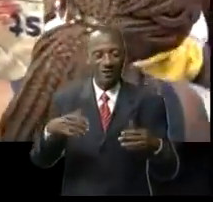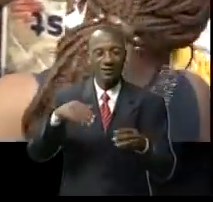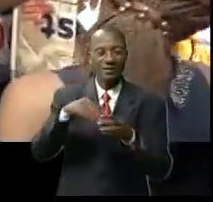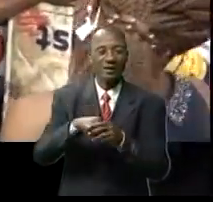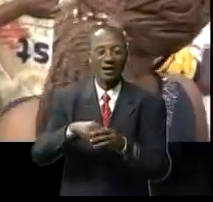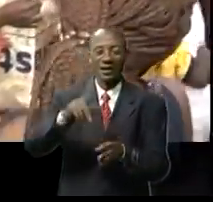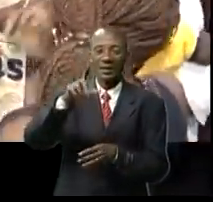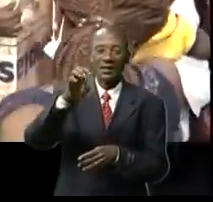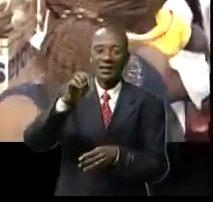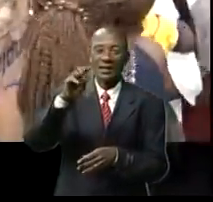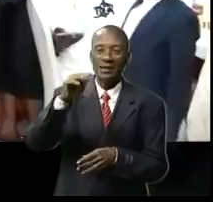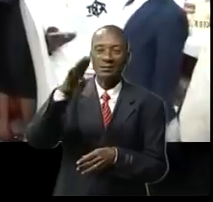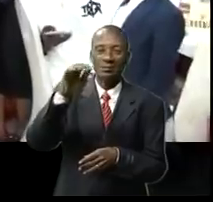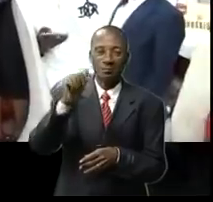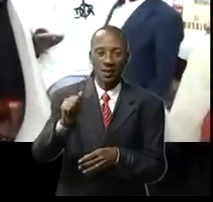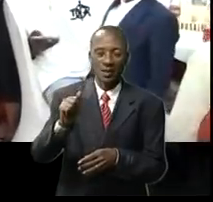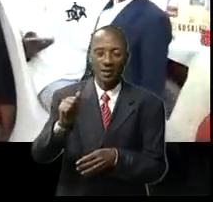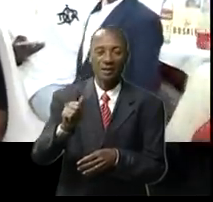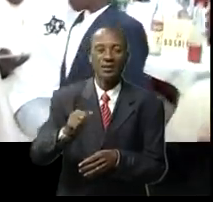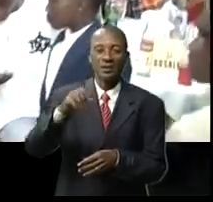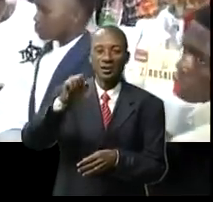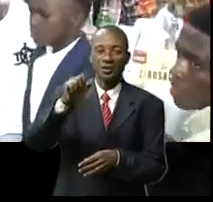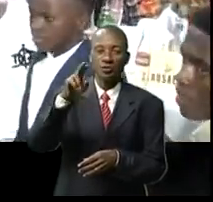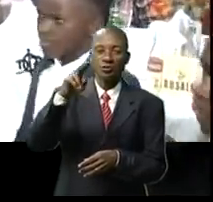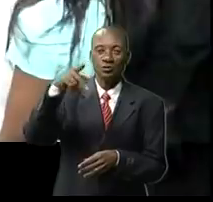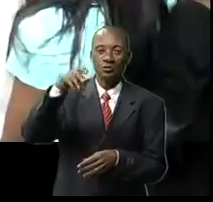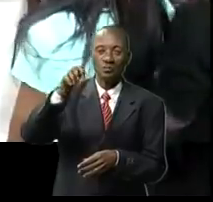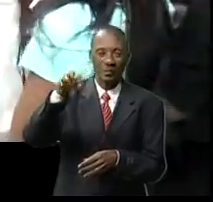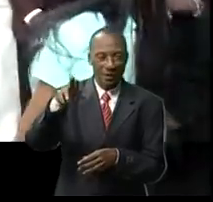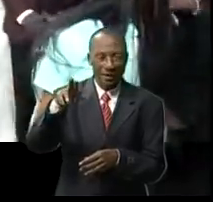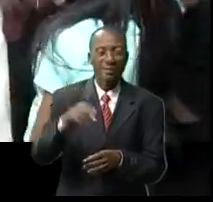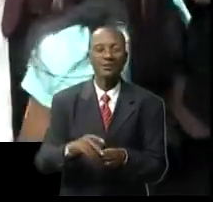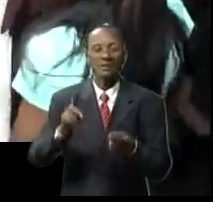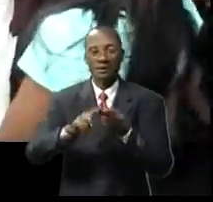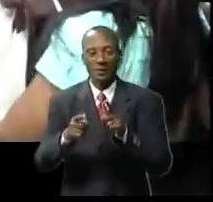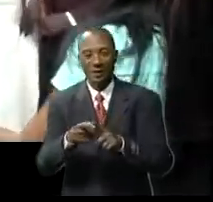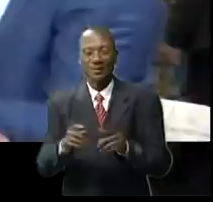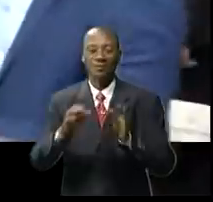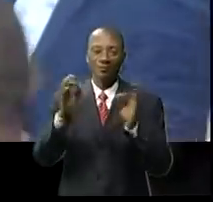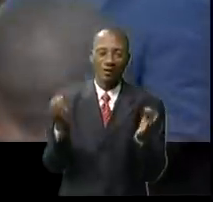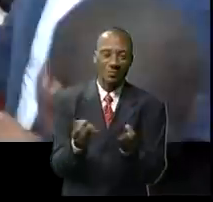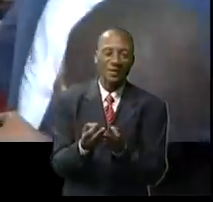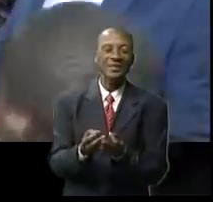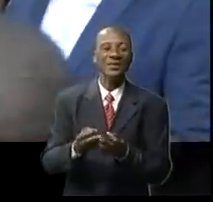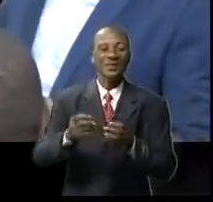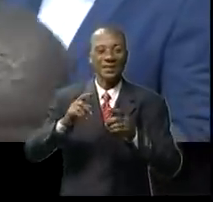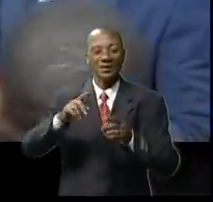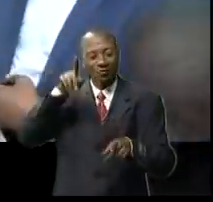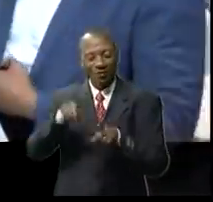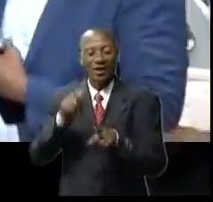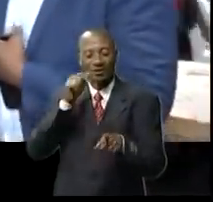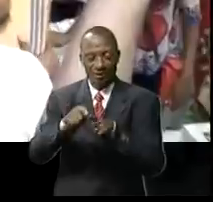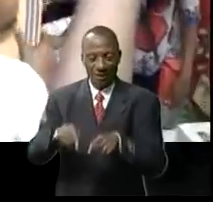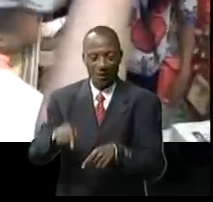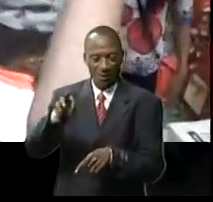moment de joie et de fête a offert une opportunité aux parents, amis et connaissances, ainsi que ses collègues des services de la RTNC pour